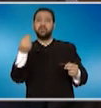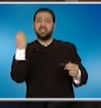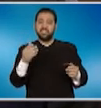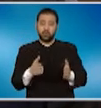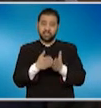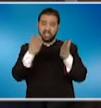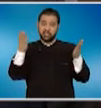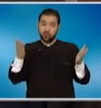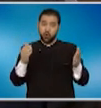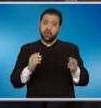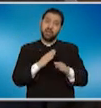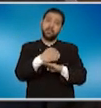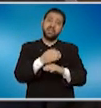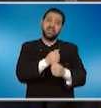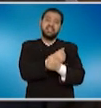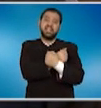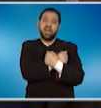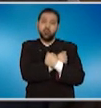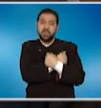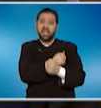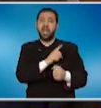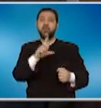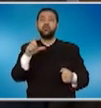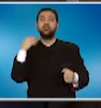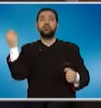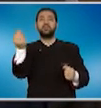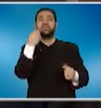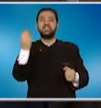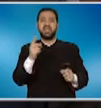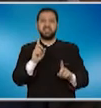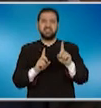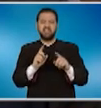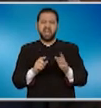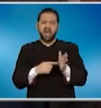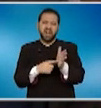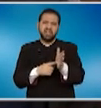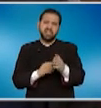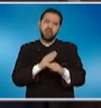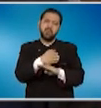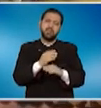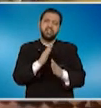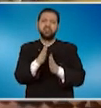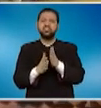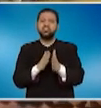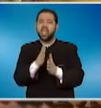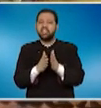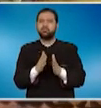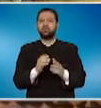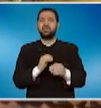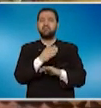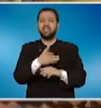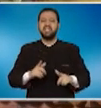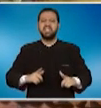de mult acest consimțământ încât le face atât de accesibile, încât numai printr-un gest, printr-o manifestare a Harului localizată,